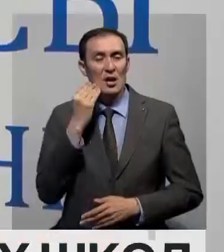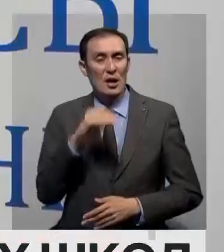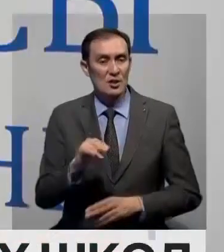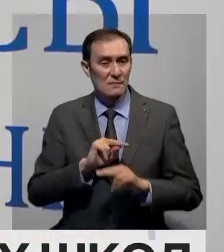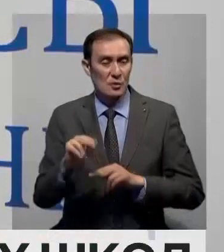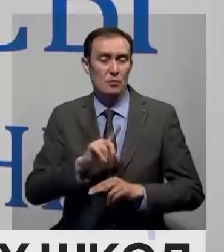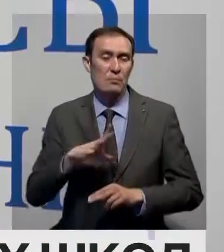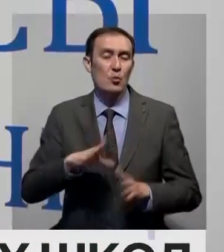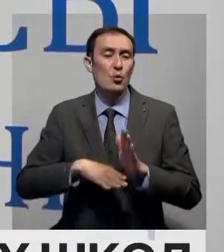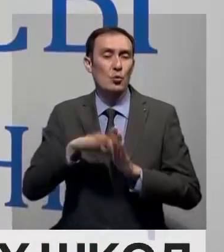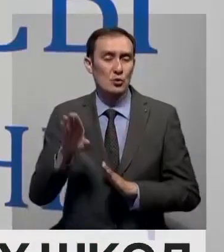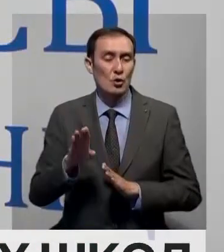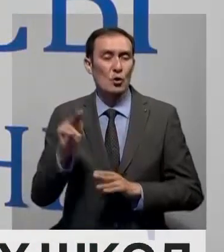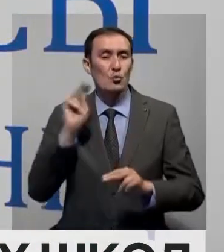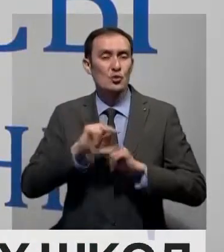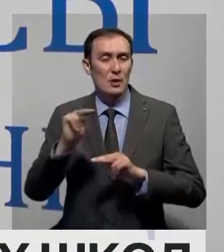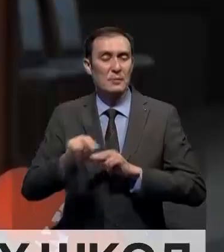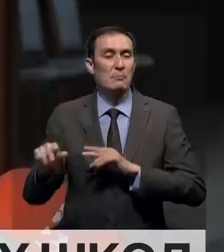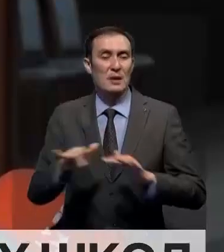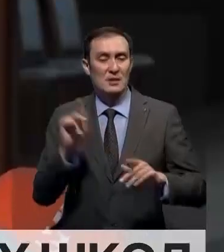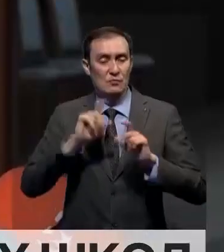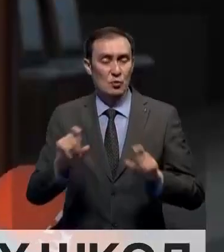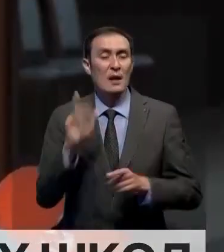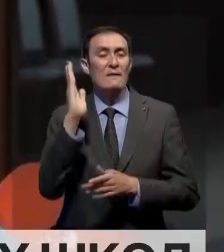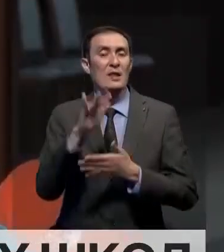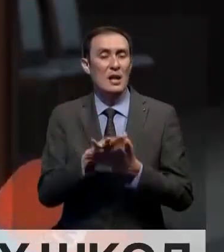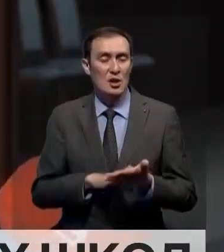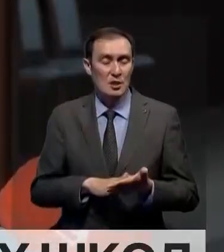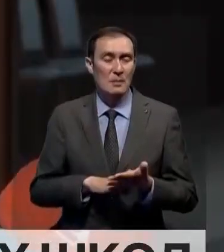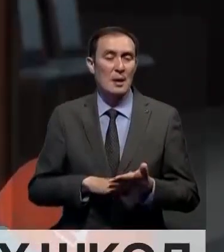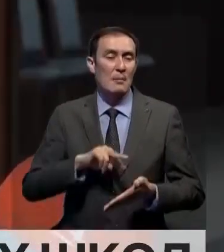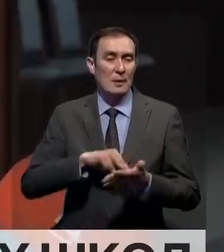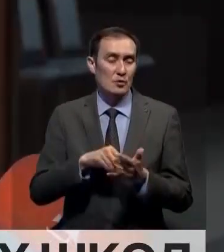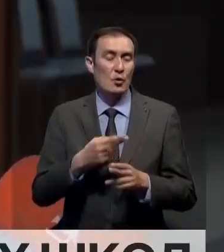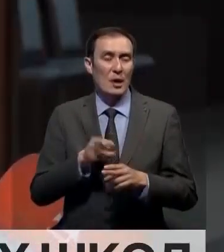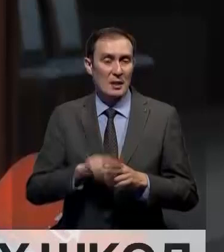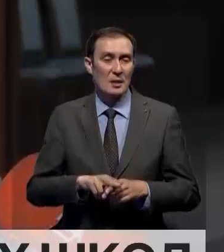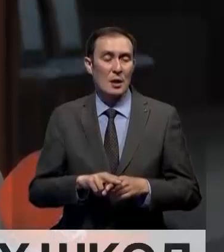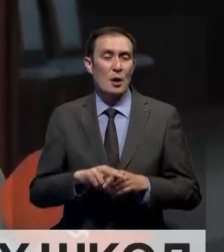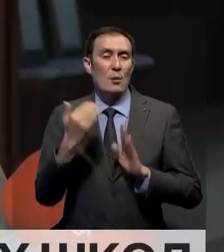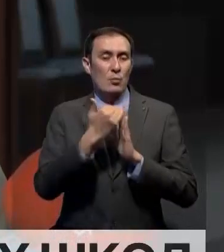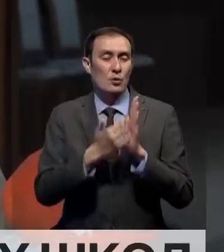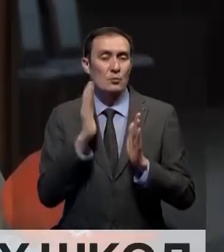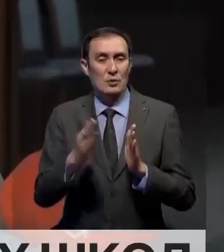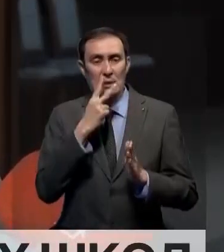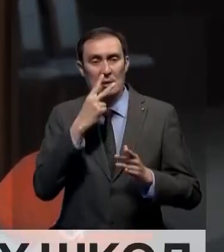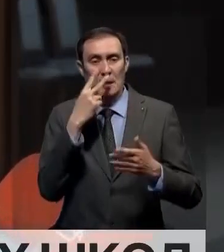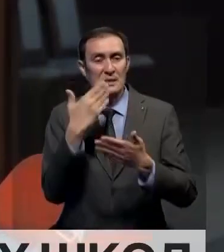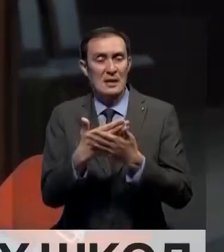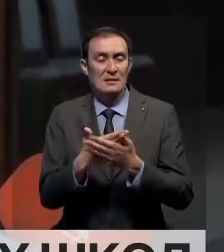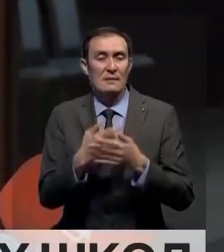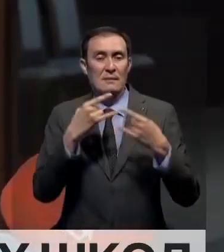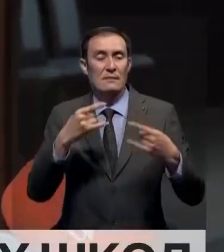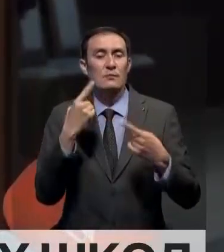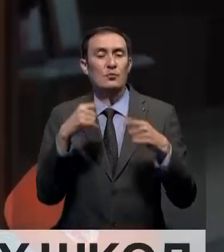качественными, чтобы улучшить сам учебный процесс в школе. В дальнейшем мы предполагаем, что этот проект будет транслироваться еще в 5